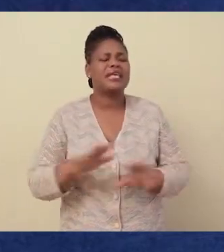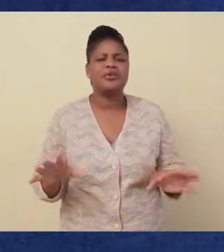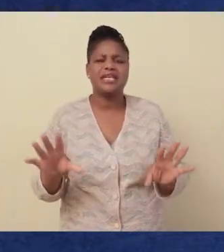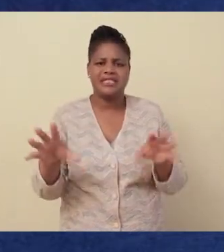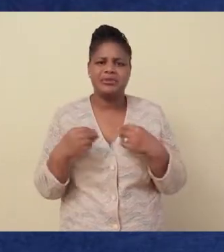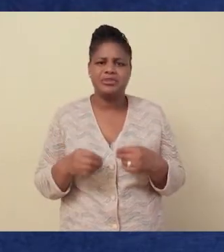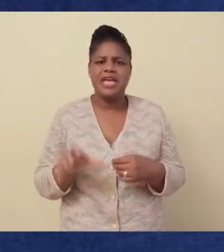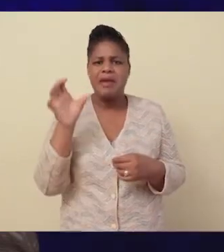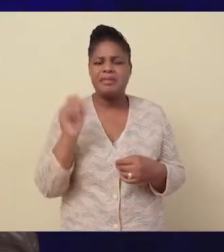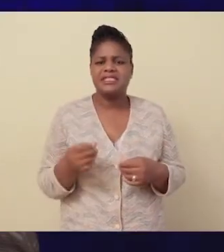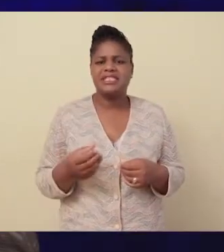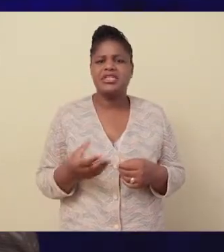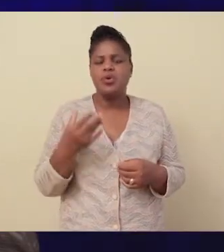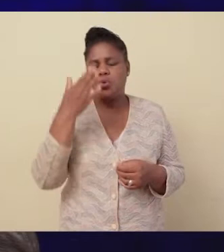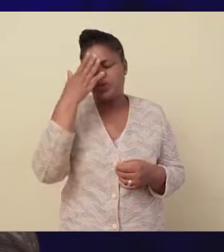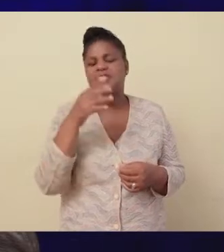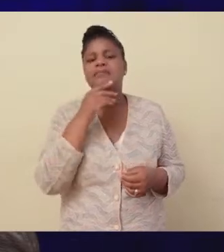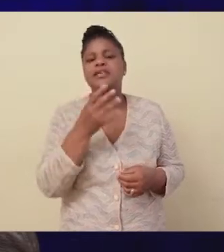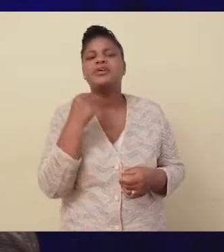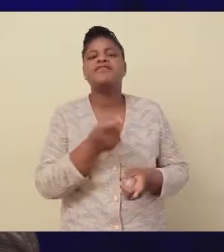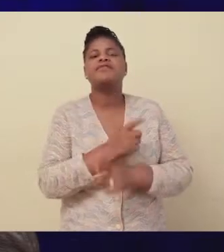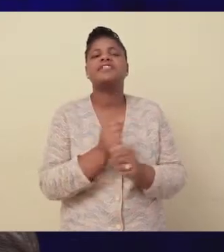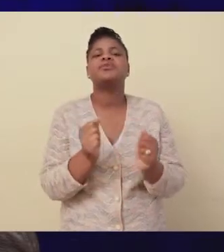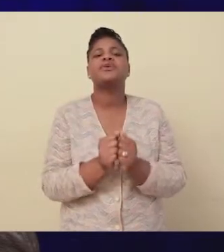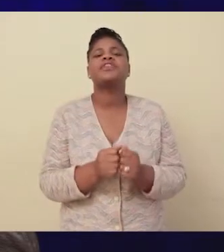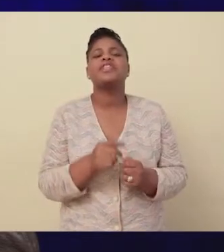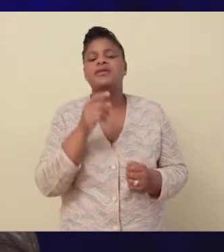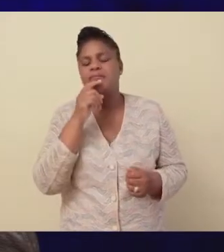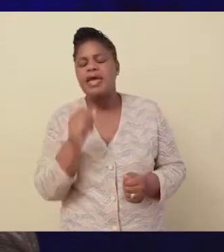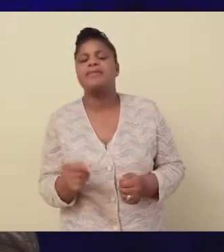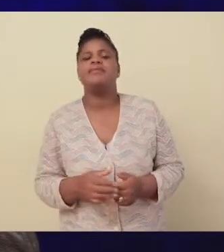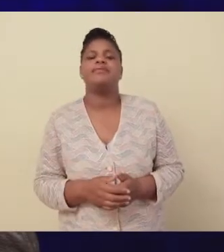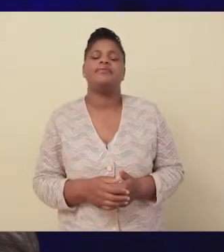wake anonowirana nomukadzi mashoko makukutu nai